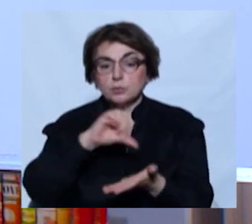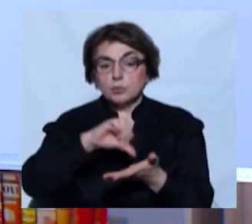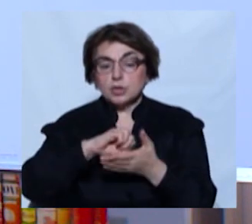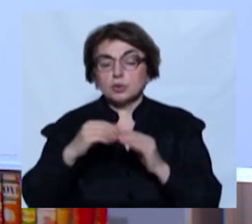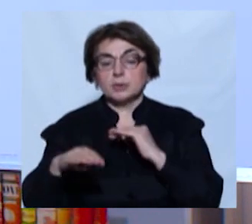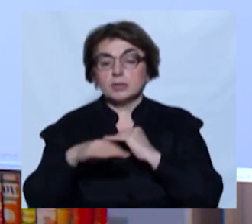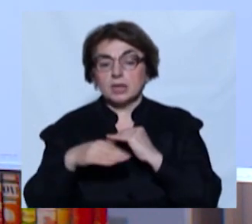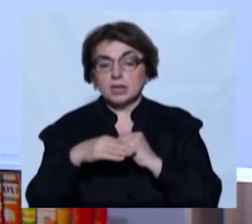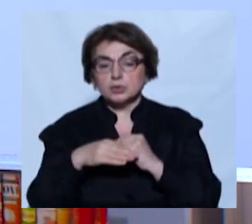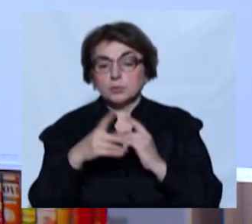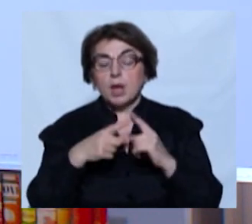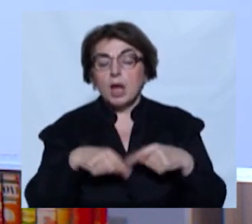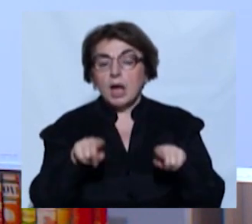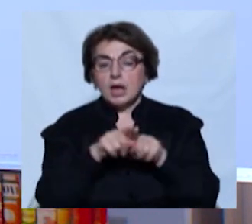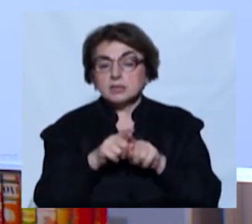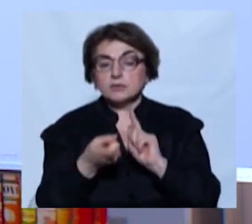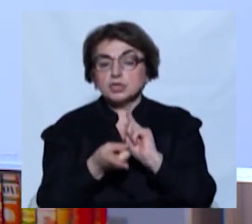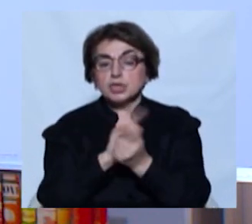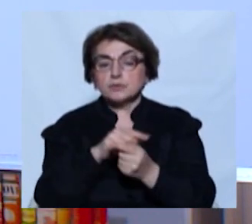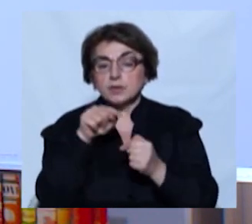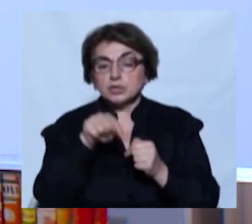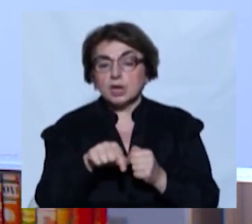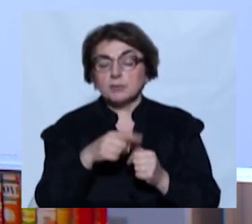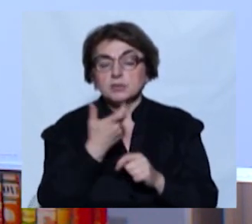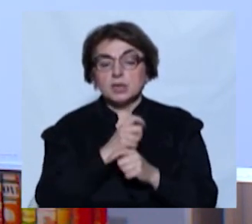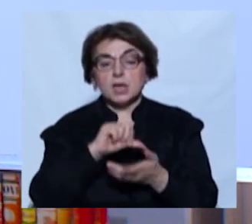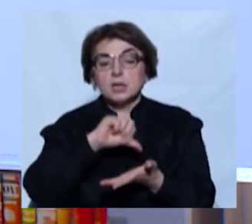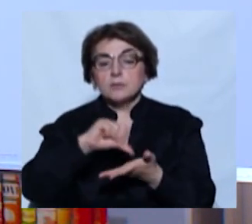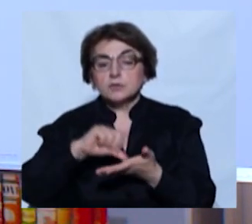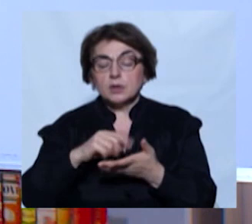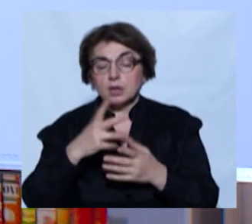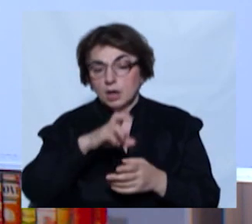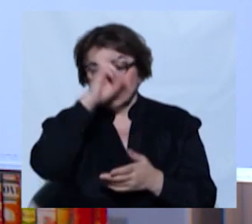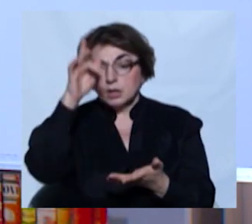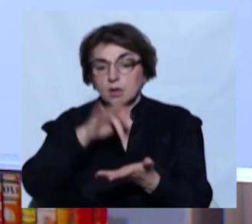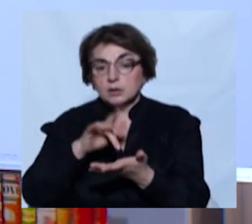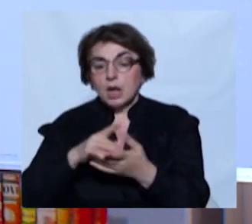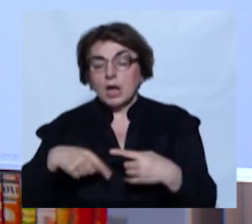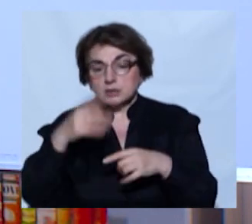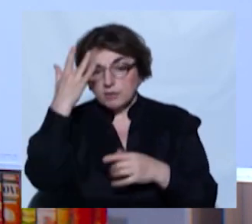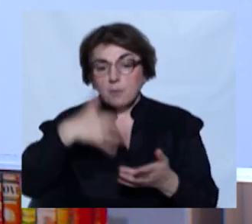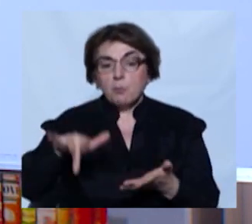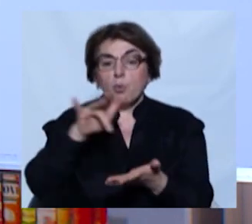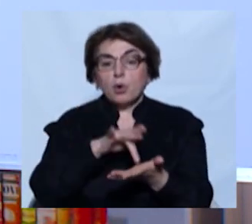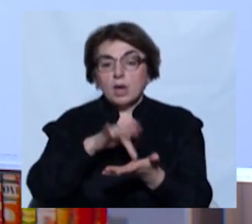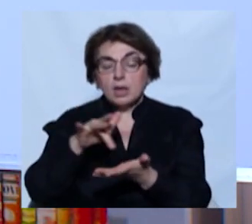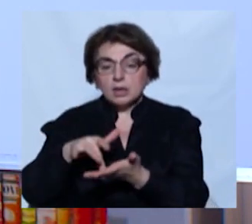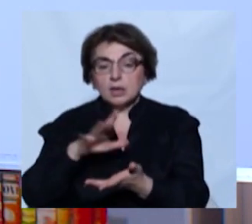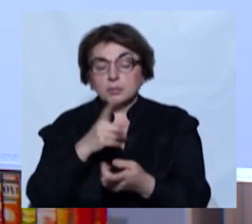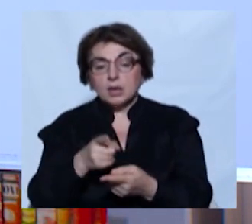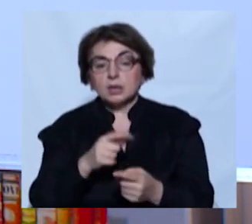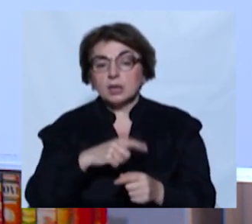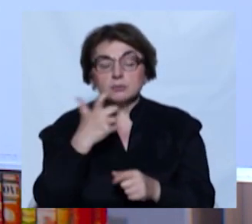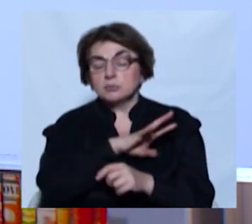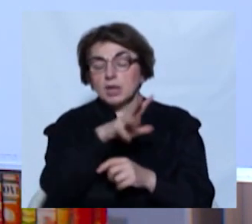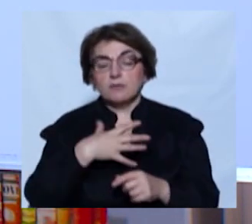თანასწორობა და ინკლუზიაში და ჩართულობაში ამ შემთხვევაში ძალიან დიდი როლი სწორედ ქვეყნებს და მოქალაქეებს ენიჭებათ და რაც ყველაზე მთავარი